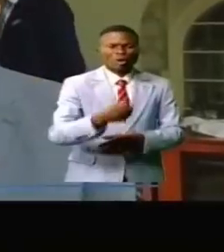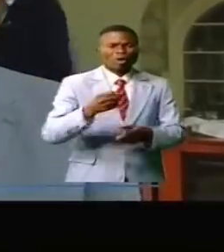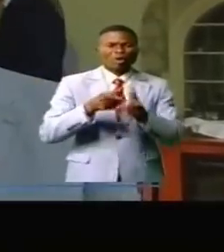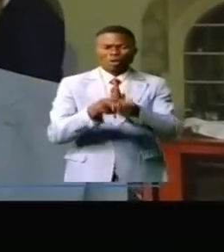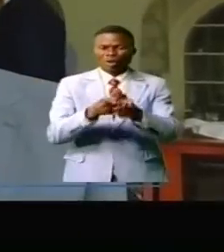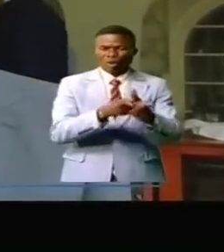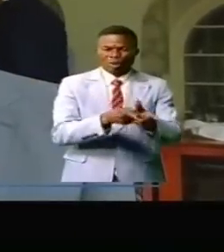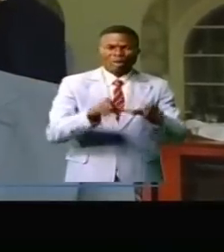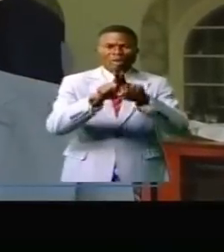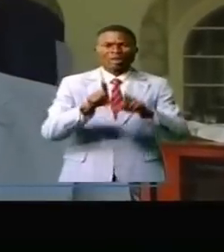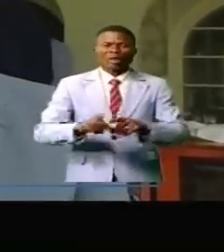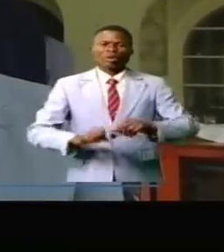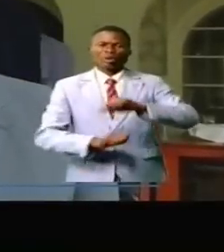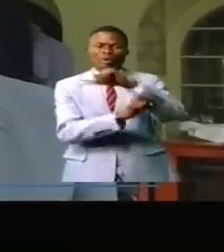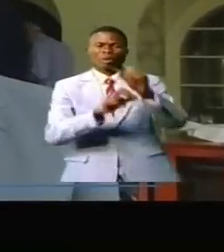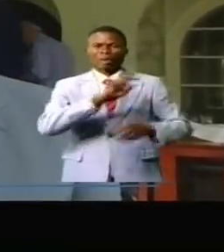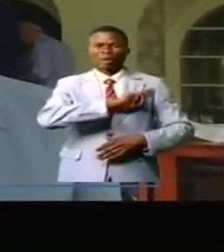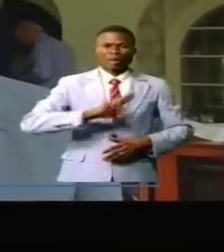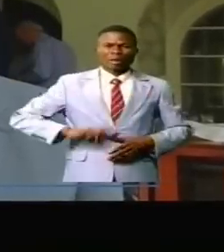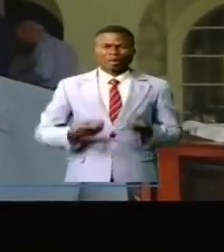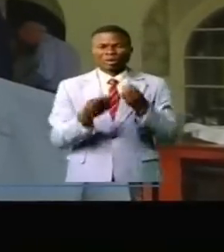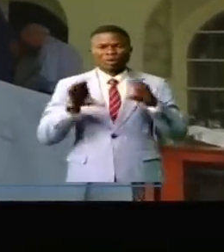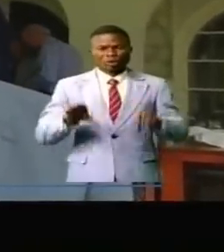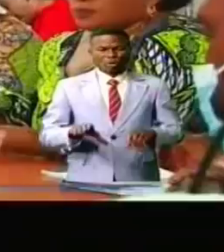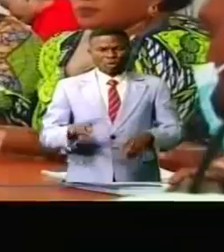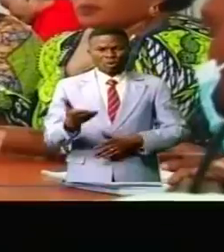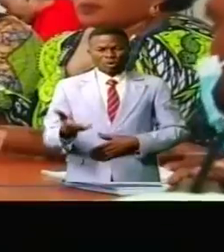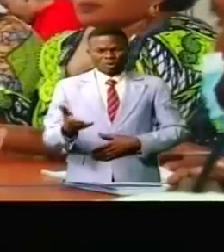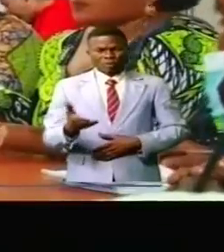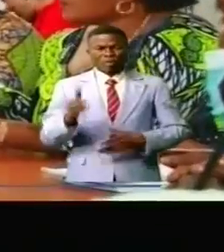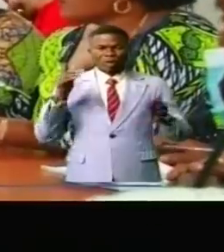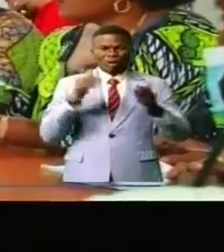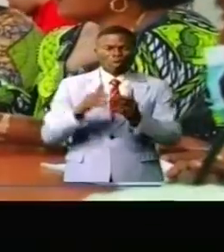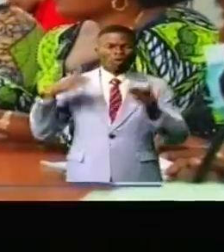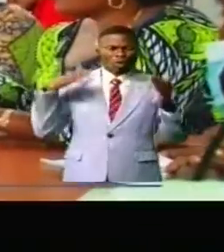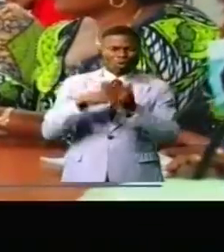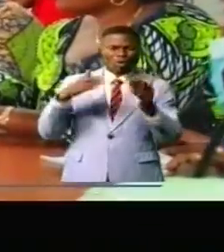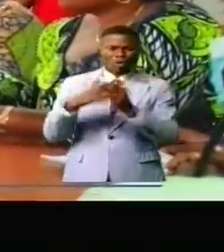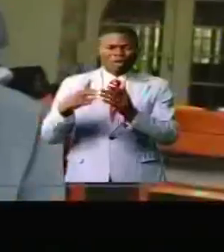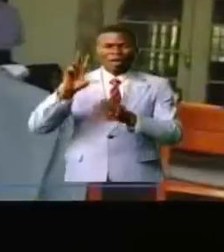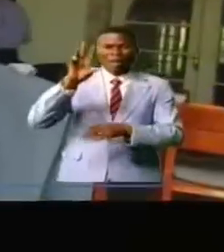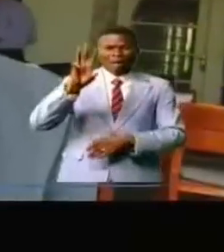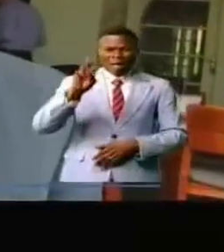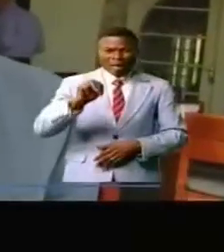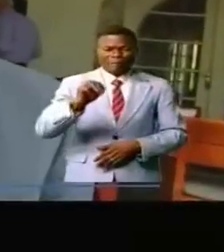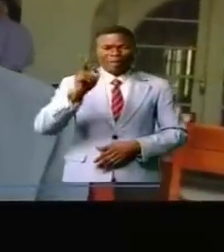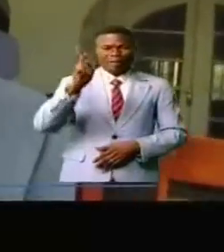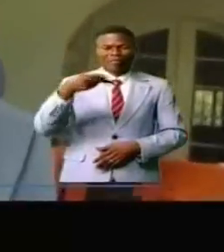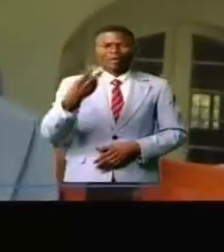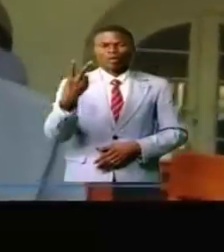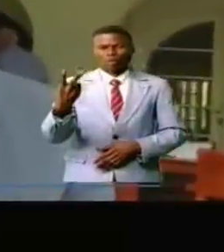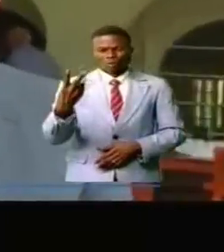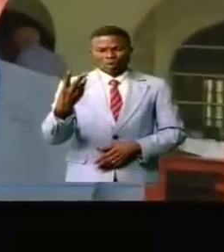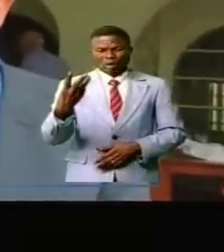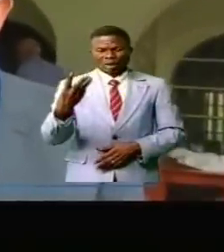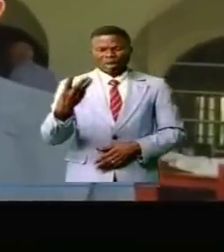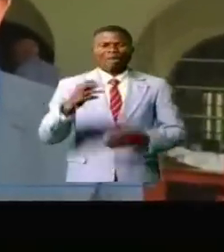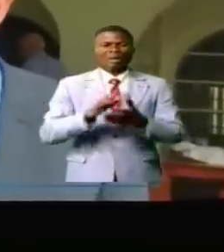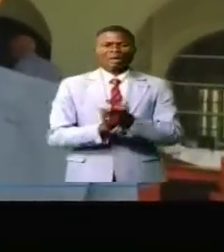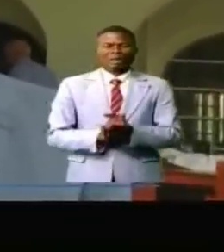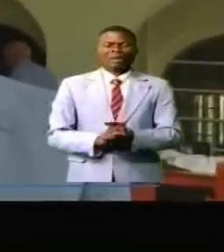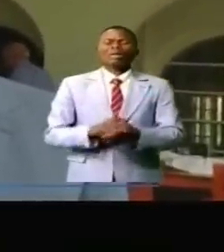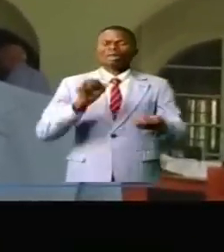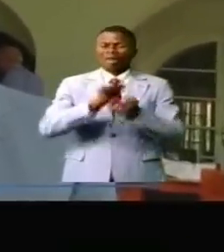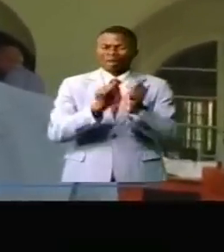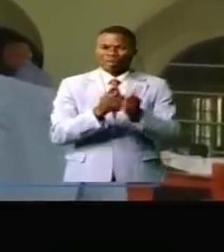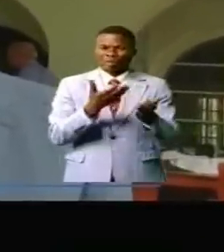bien sûr soutenir la République démocratique du Congo contre l'agression du M23. Il est au processus de Nairobi, il est irréversible,